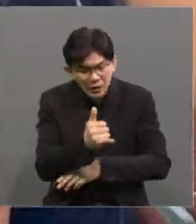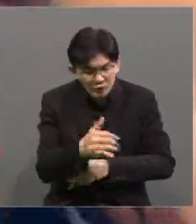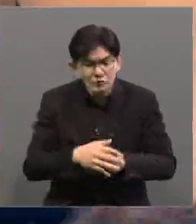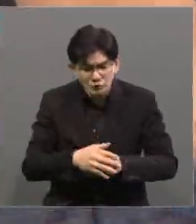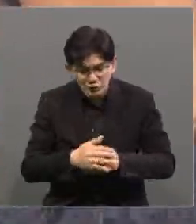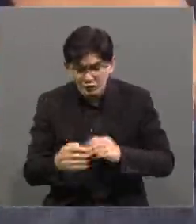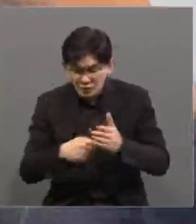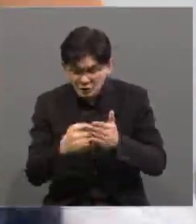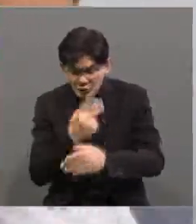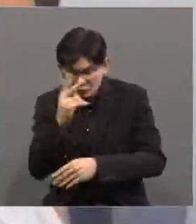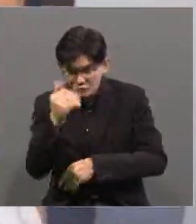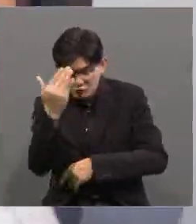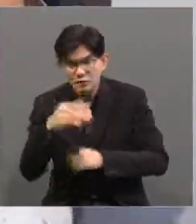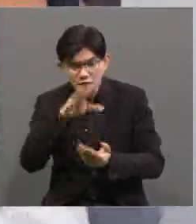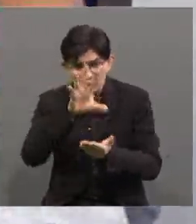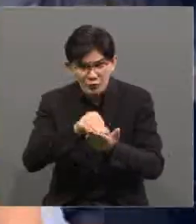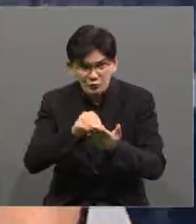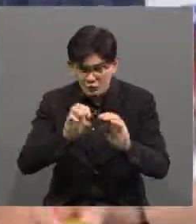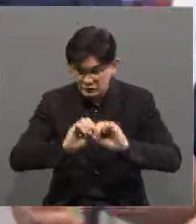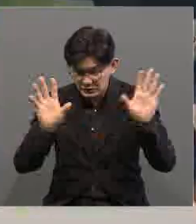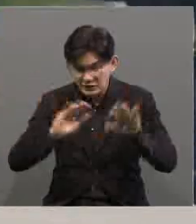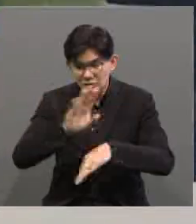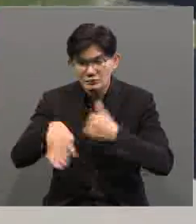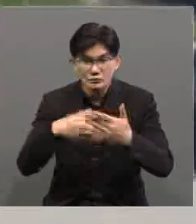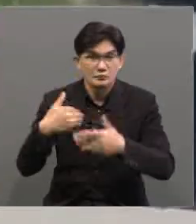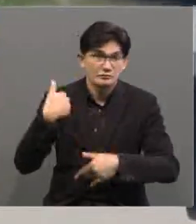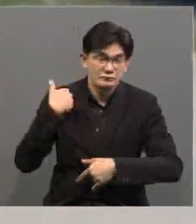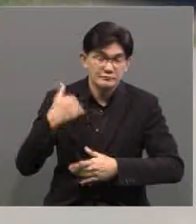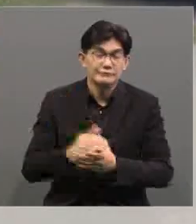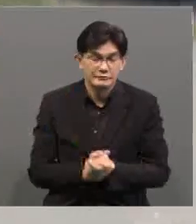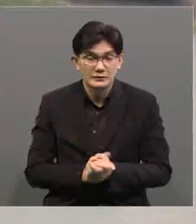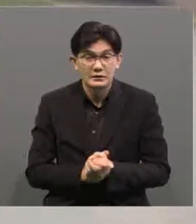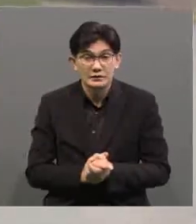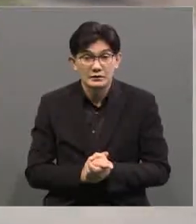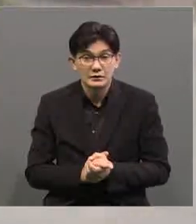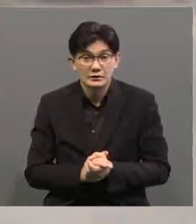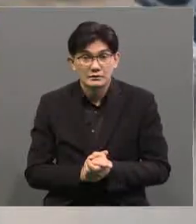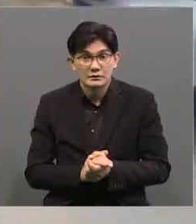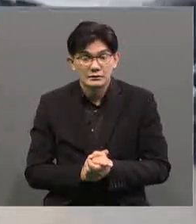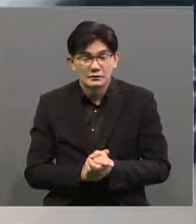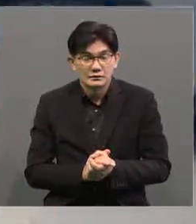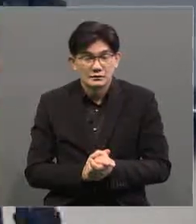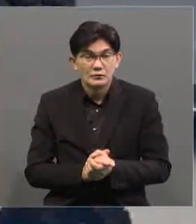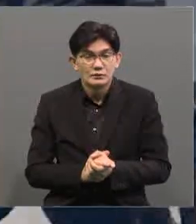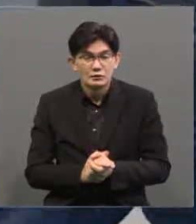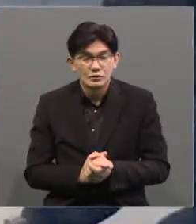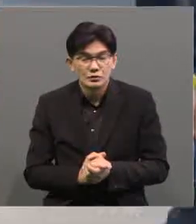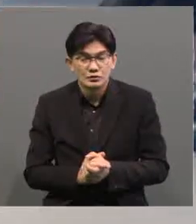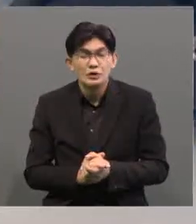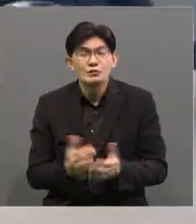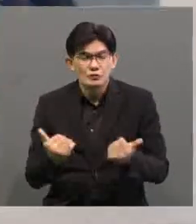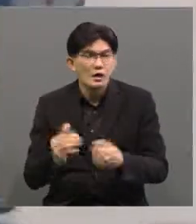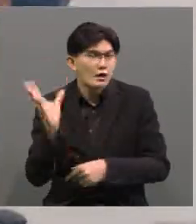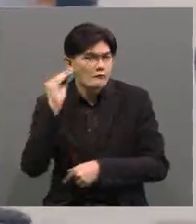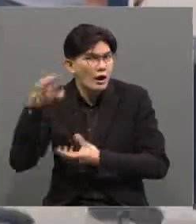าดูสาเหตุให้ได้ข้อเท็จจริงให้ได้ความจริงทั้งหมดก่อนนะคะเพียงแต่ว่าสิ่งนึงที่เราฟังจากบิ๊กโจ๊กแล้วเราก็